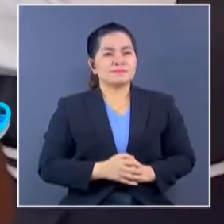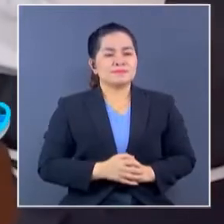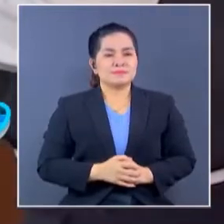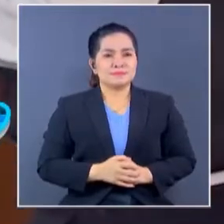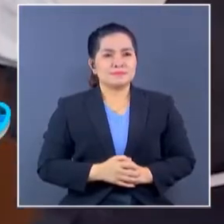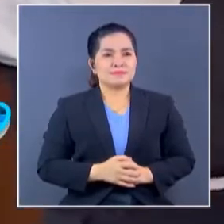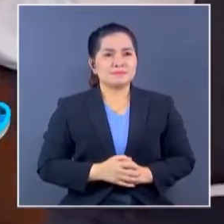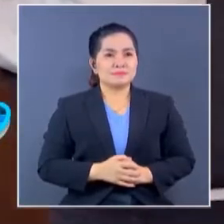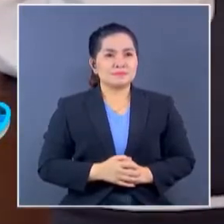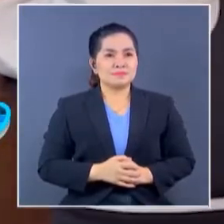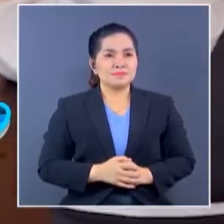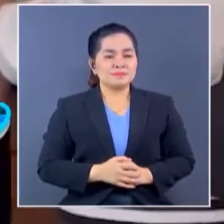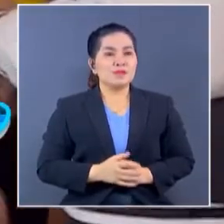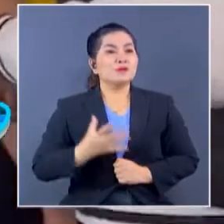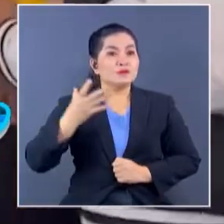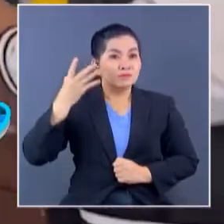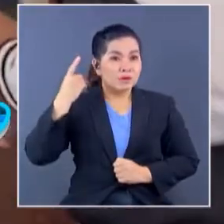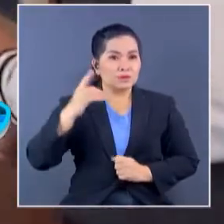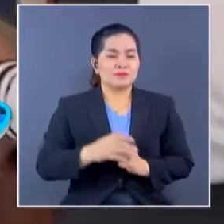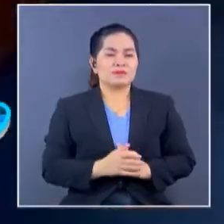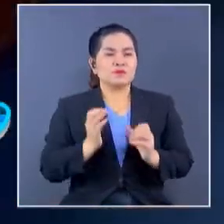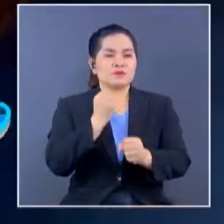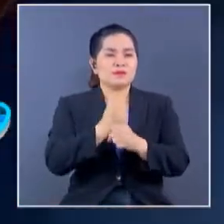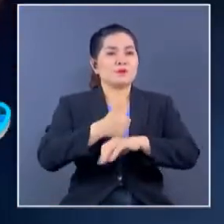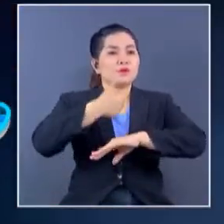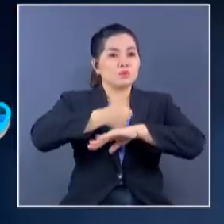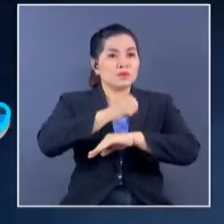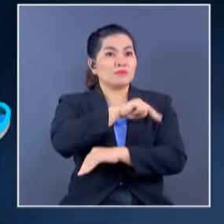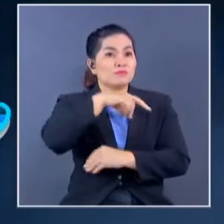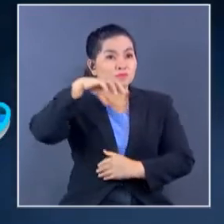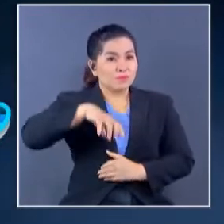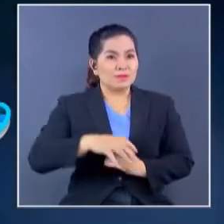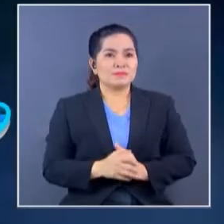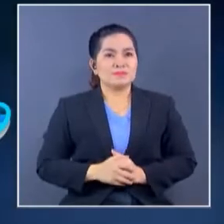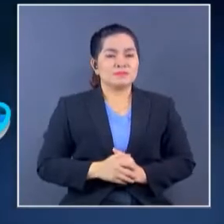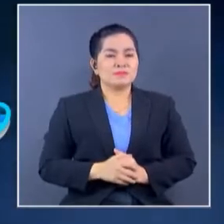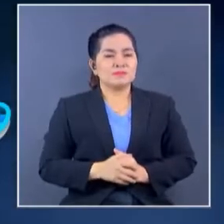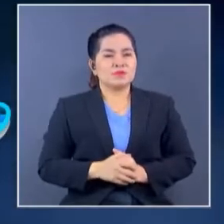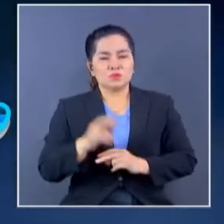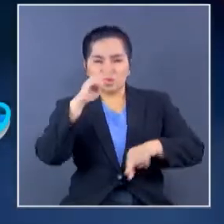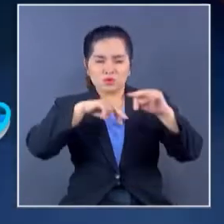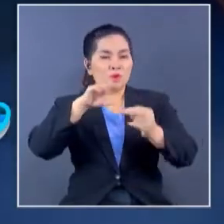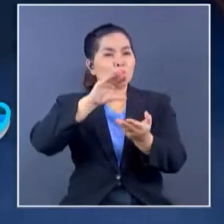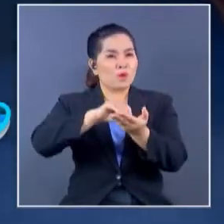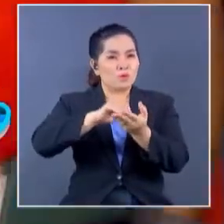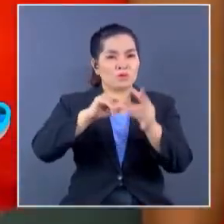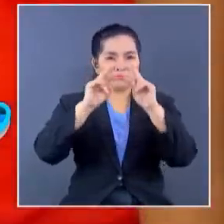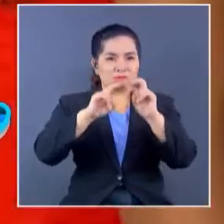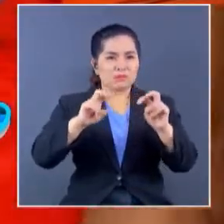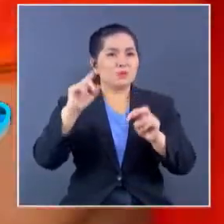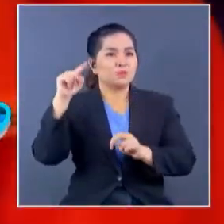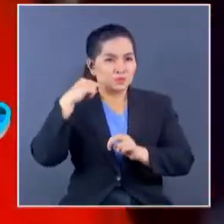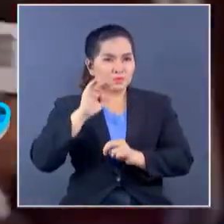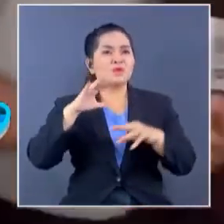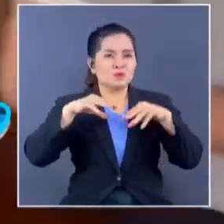วนตัวแบบนี้โดยที่เมื่อวานนี้ครับทางผู้อำนวยการโรงพยาบาลประคนชัยได้เรียกสอบข้อเท็จจริงในเรื่องนี้แล้วนะครับซึ่งเจ้าตัวยอม